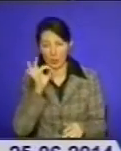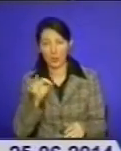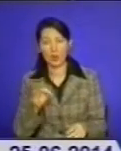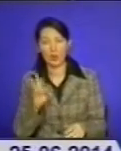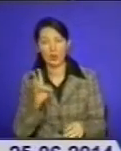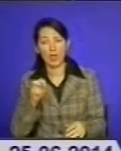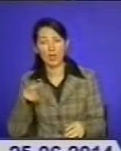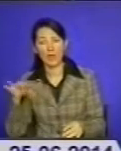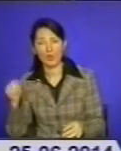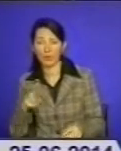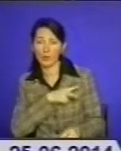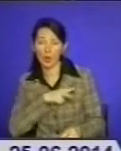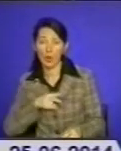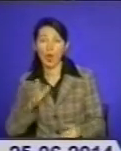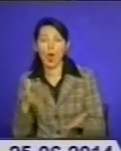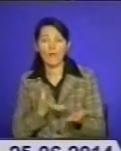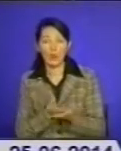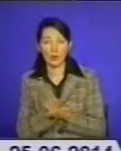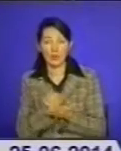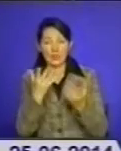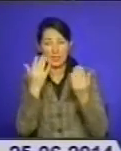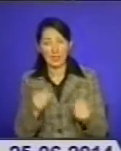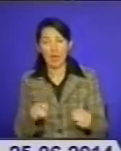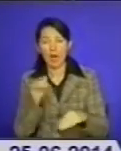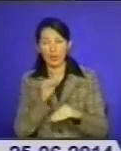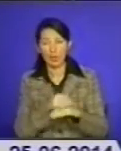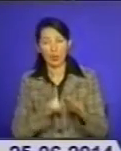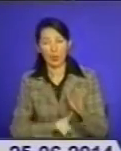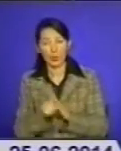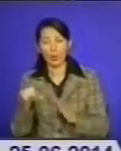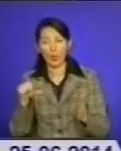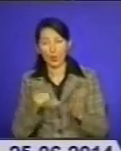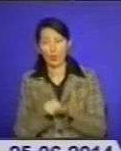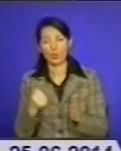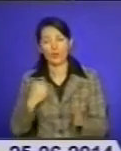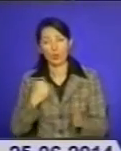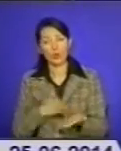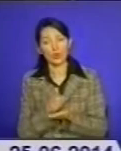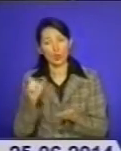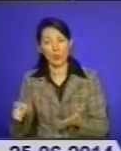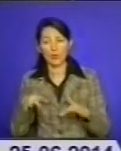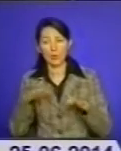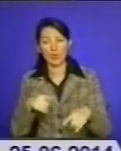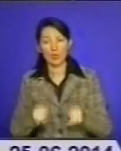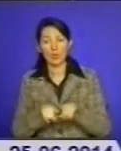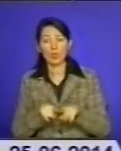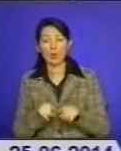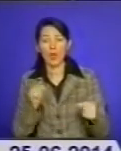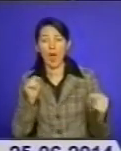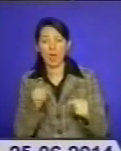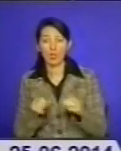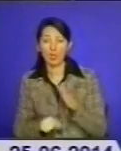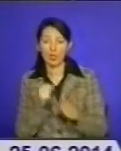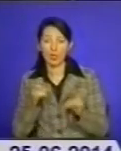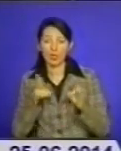Винагороду будуть виплачувати від дня фактичного початку участі військовослужбовця в операціях і заходах антитерористичної операції, а